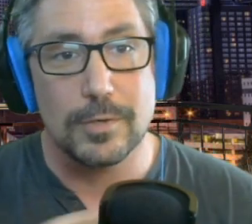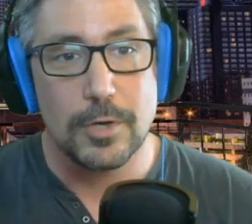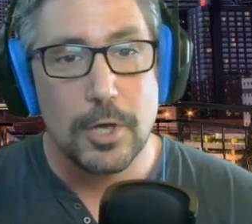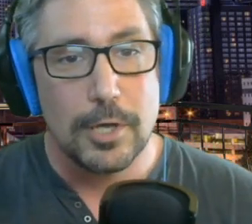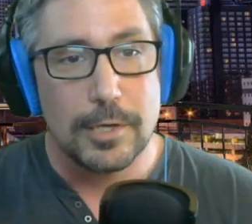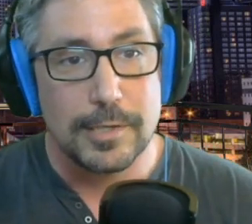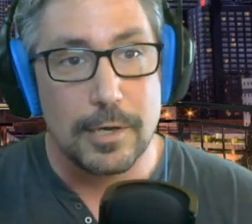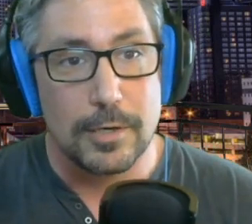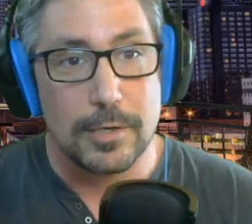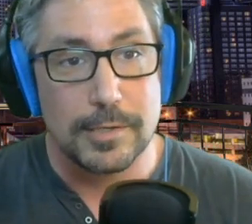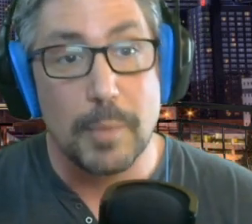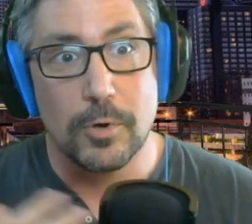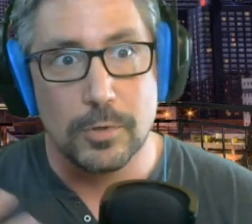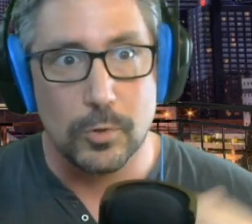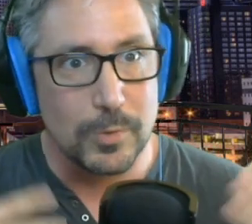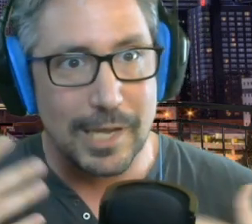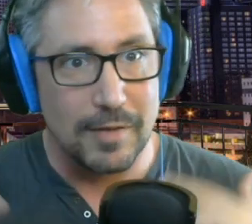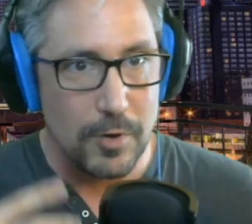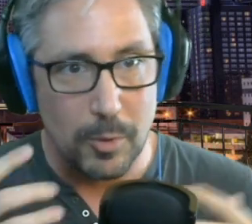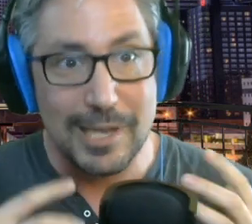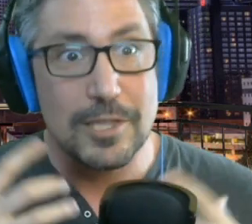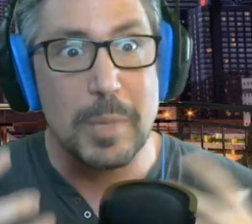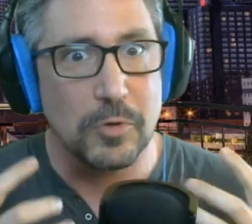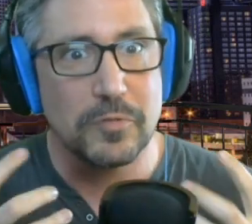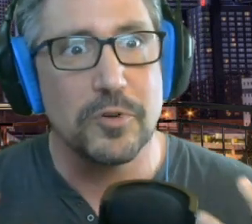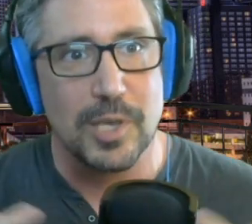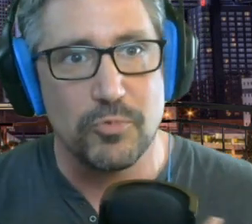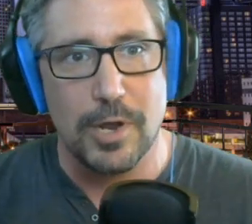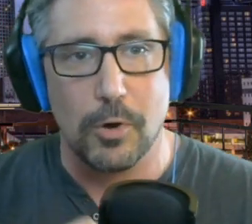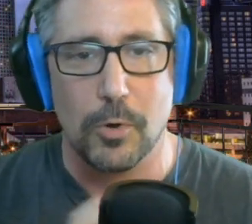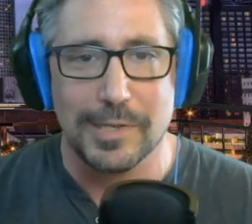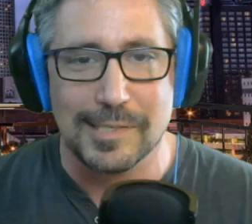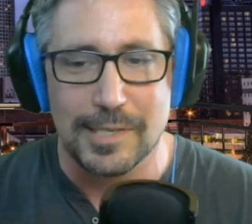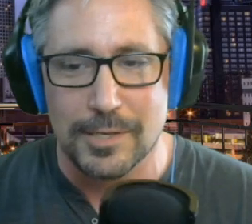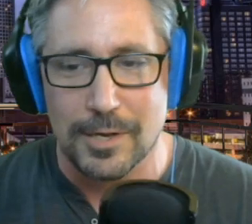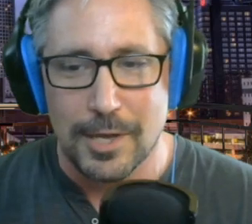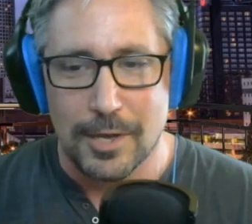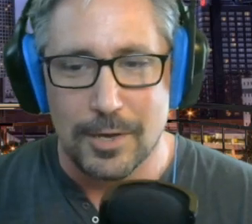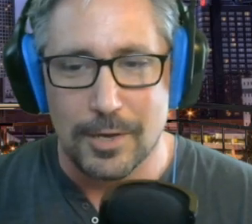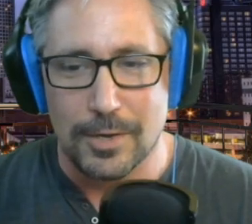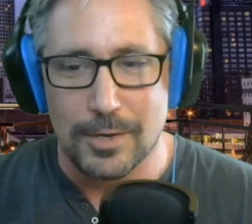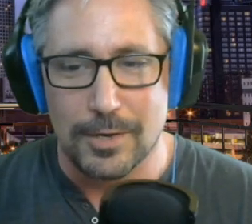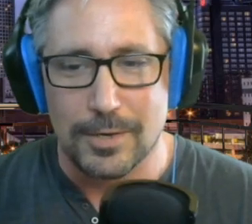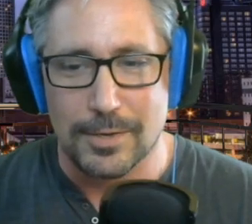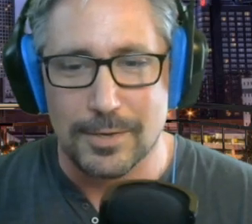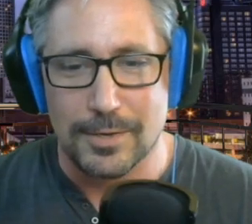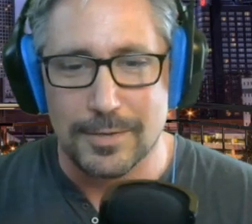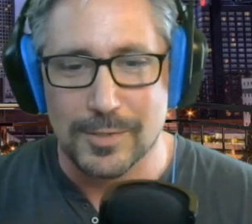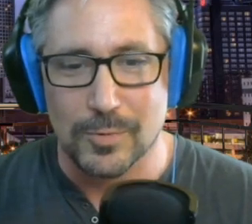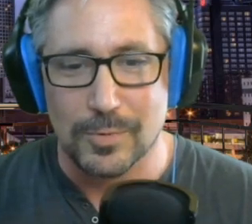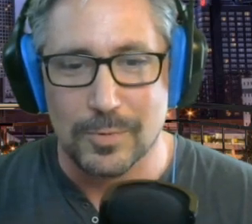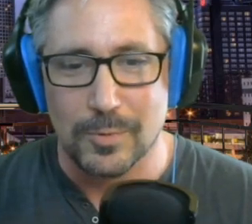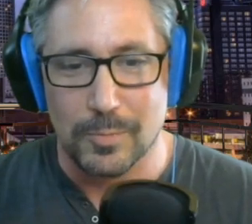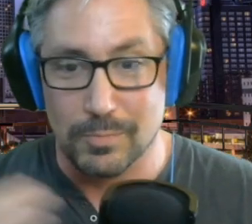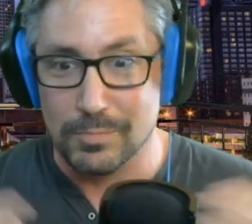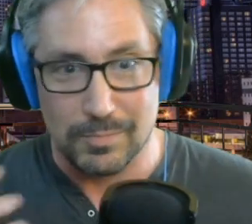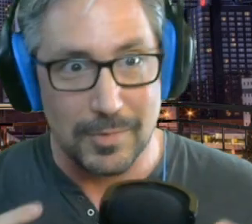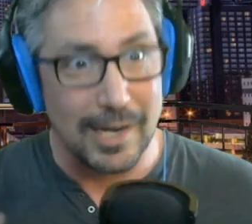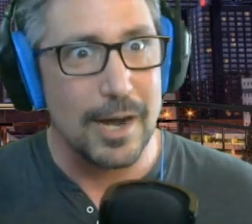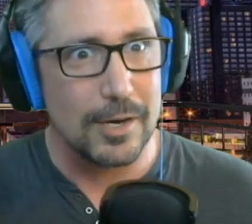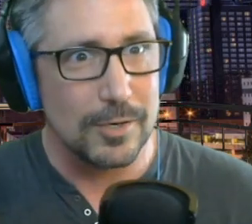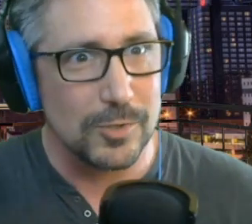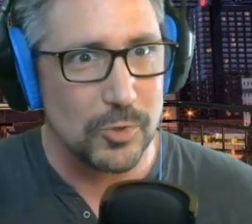permet d'apprendre, en tout cas d'avoir énormément de vocabulaire en langue des signes. Ils